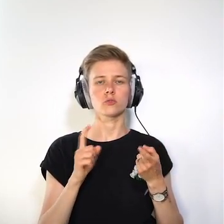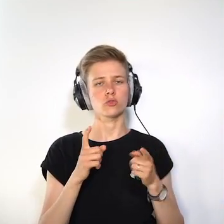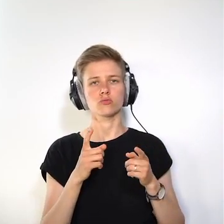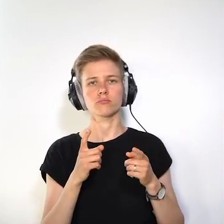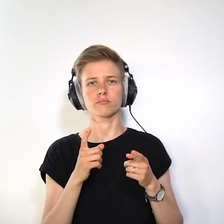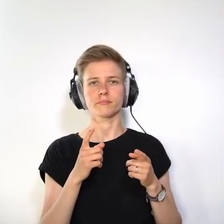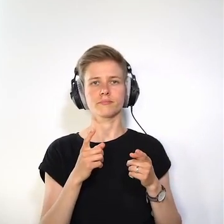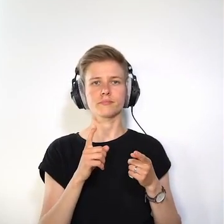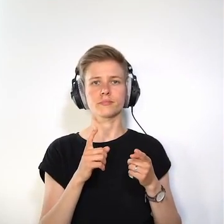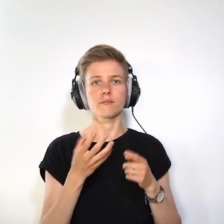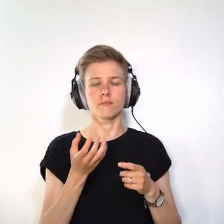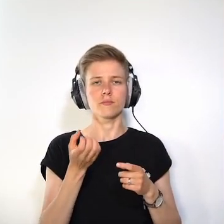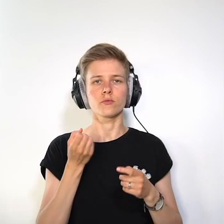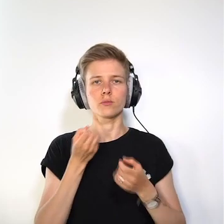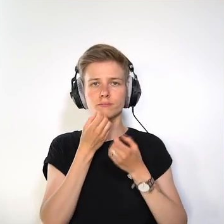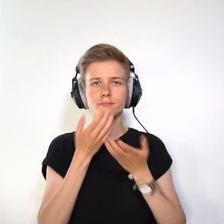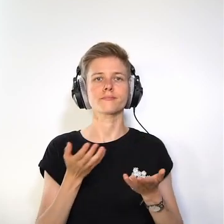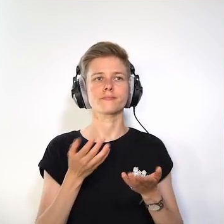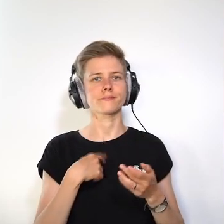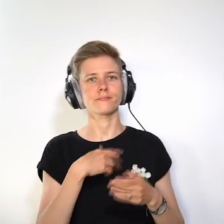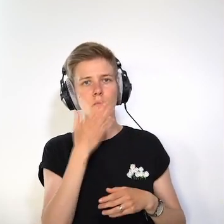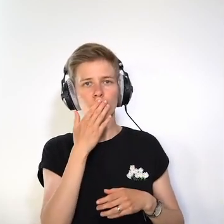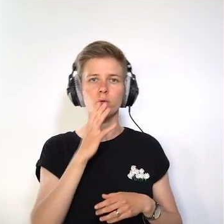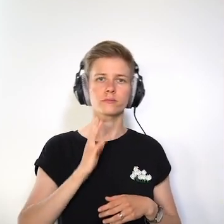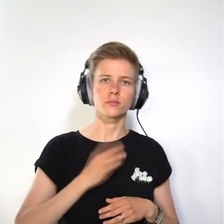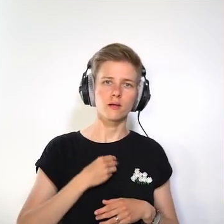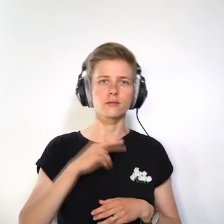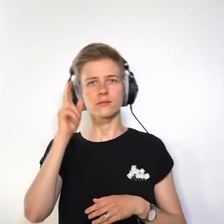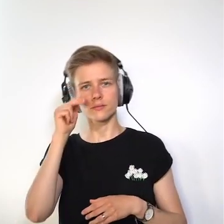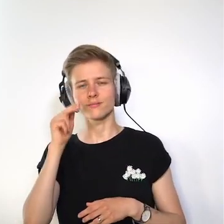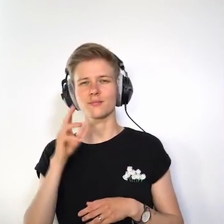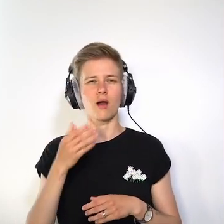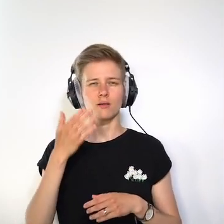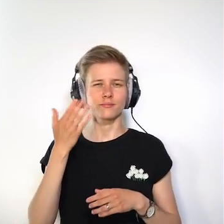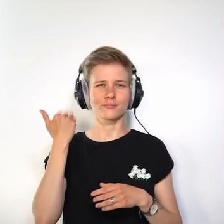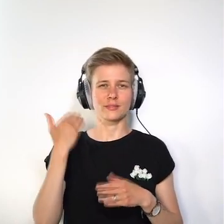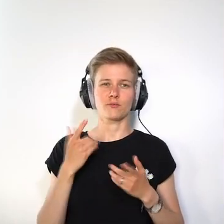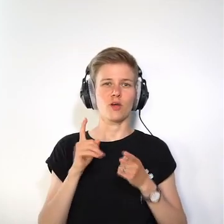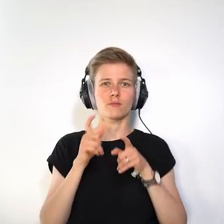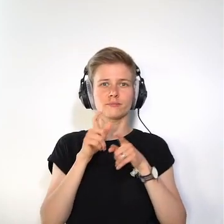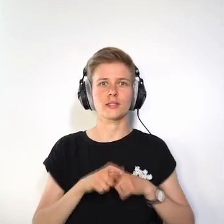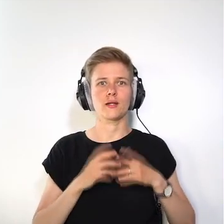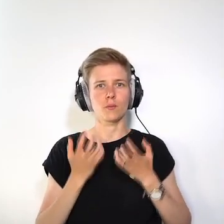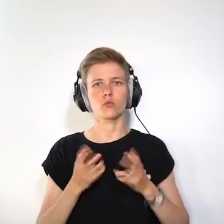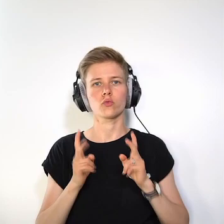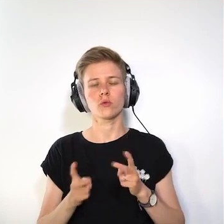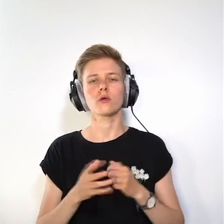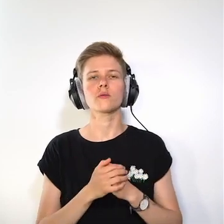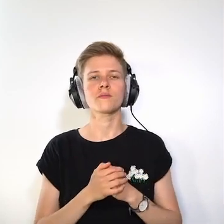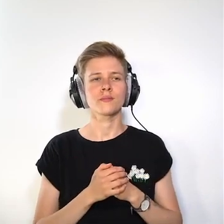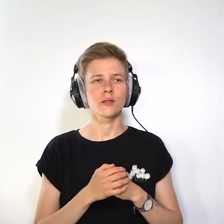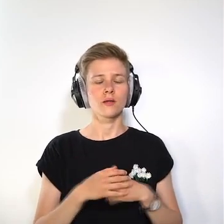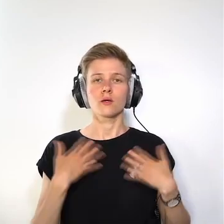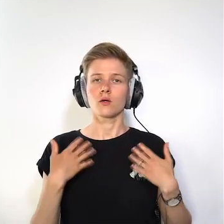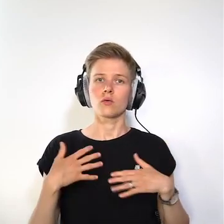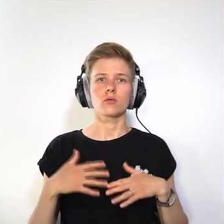henkilö, jota tietysti harvemmin oli siellä niin kuin näillä nimillä edes olemassa, se vaati melkoista uskallusta niin